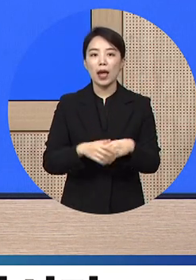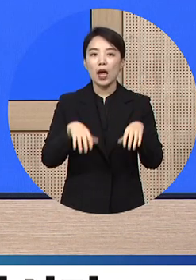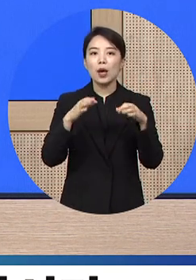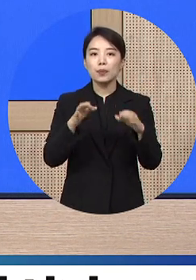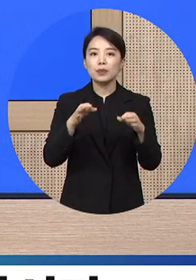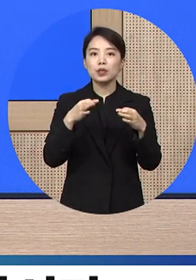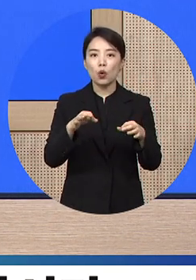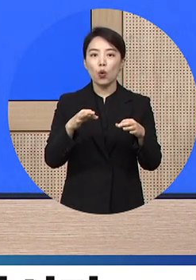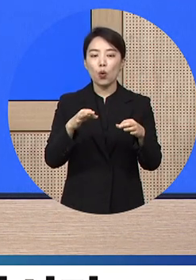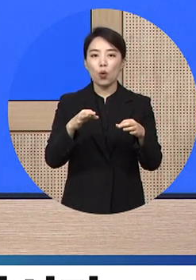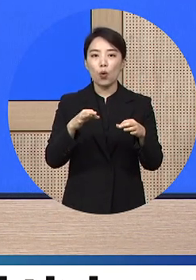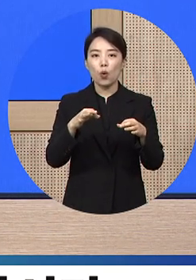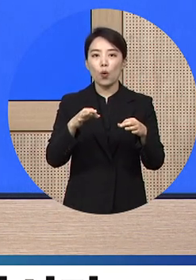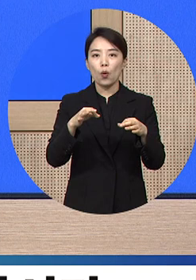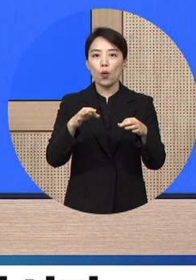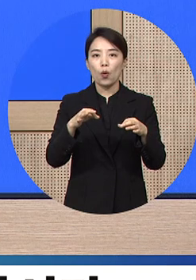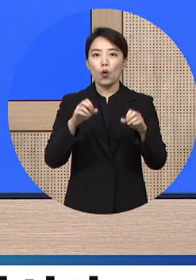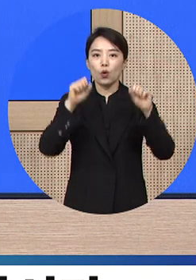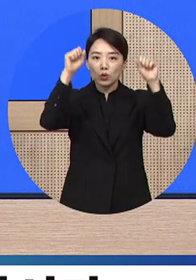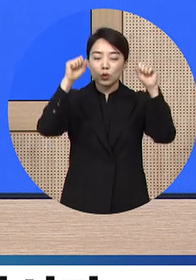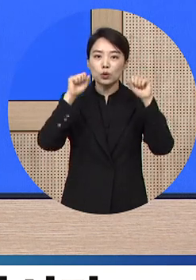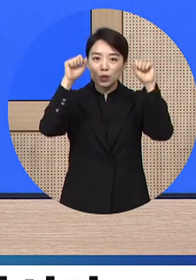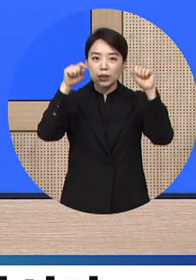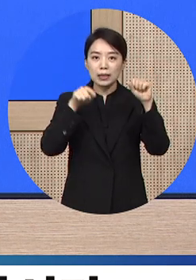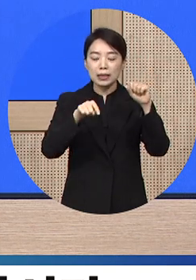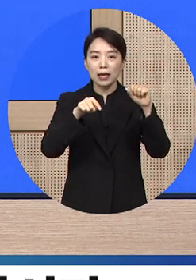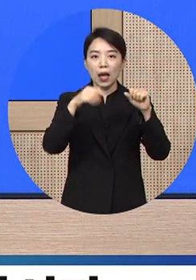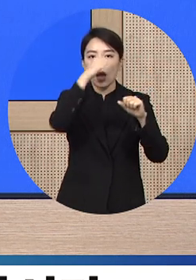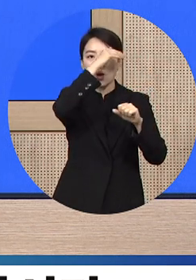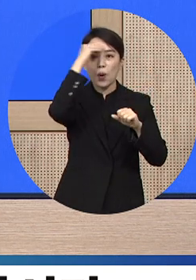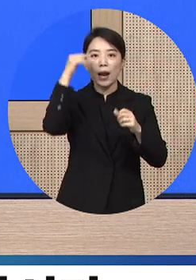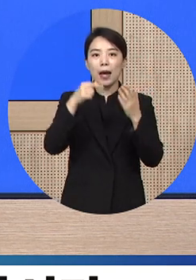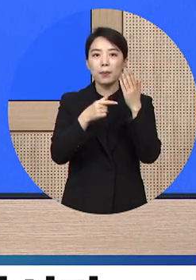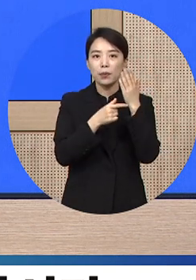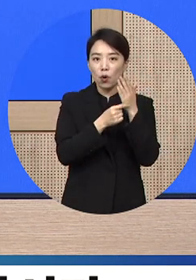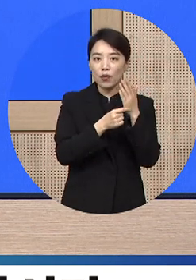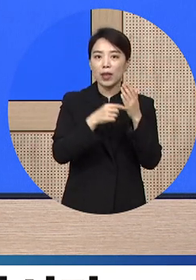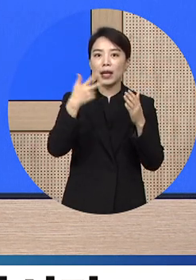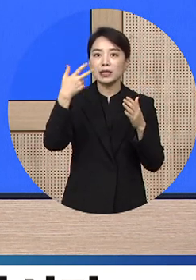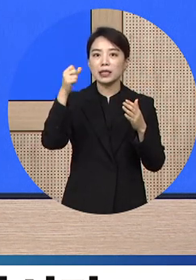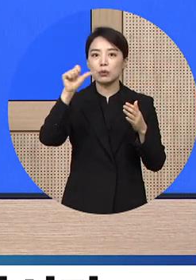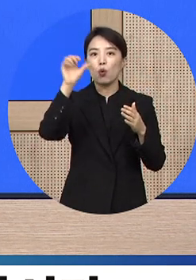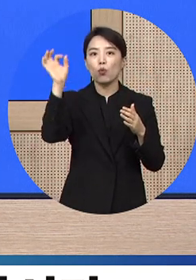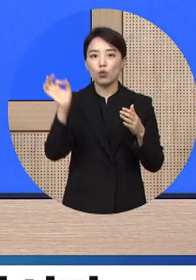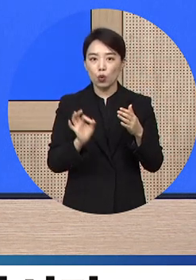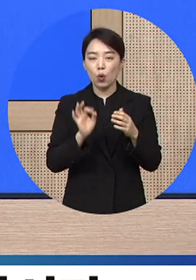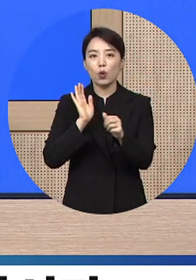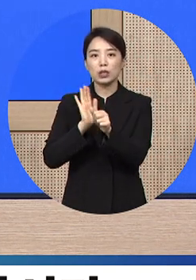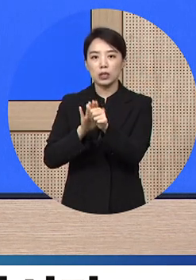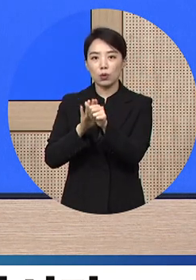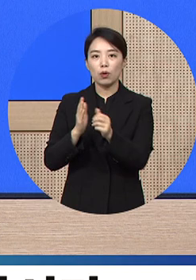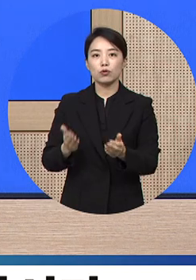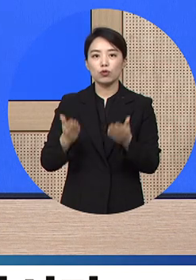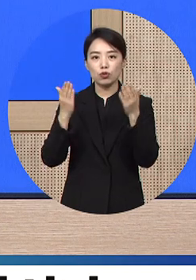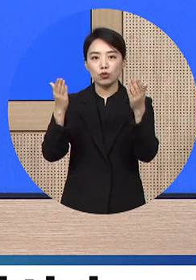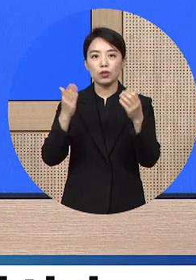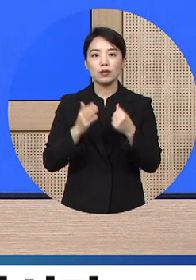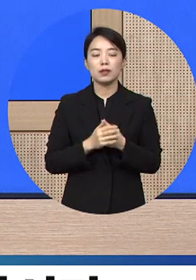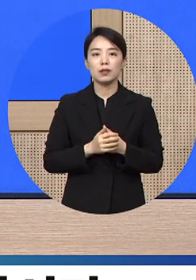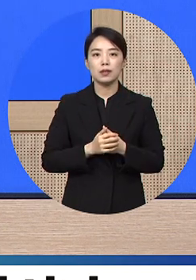스포츠 구단에서 하는 관람권의 75%를 저희가 할인 내지는 보조해주는